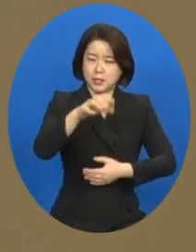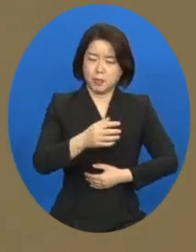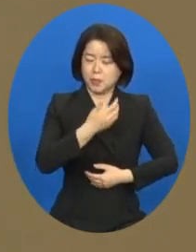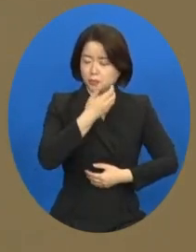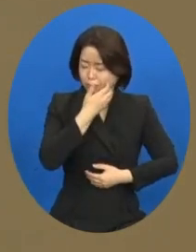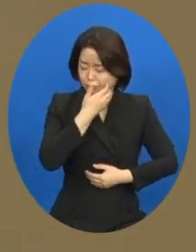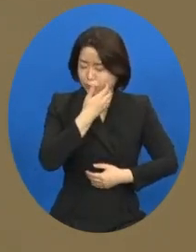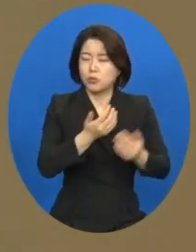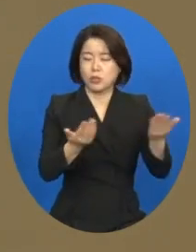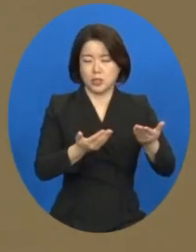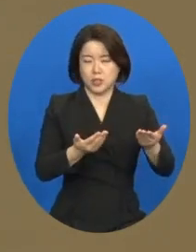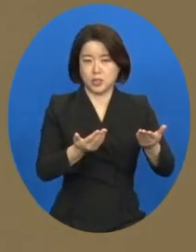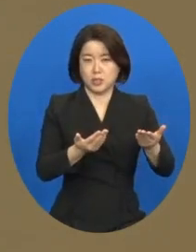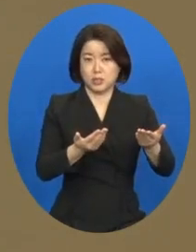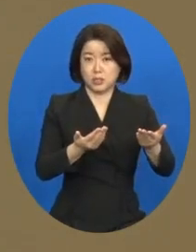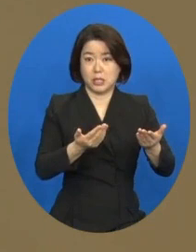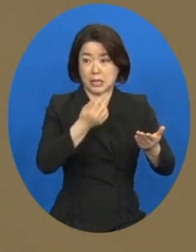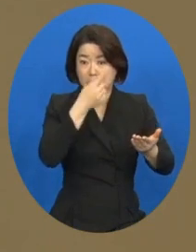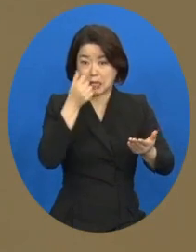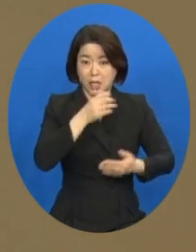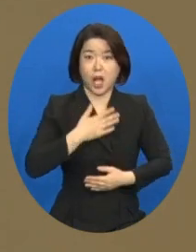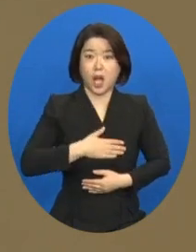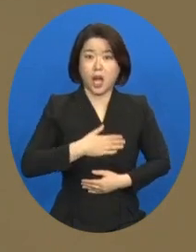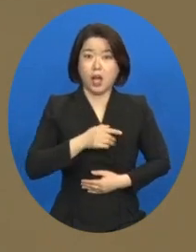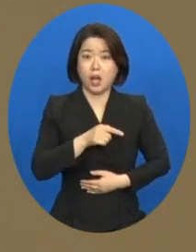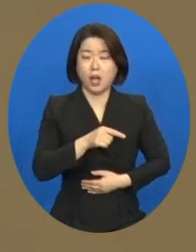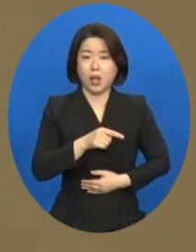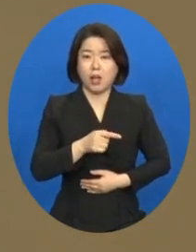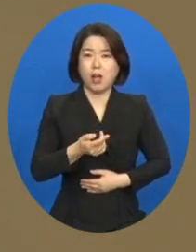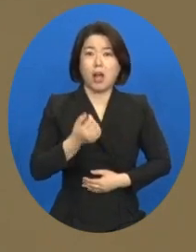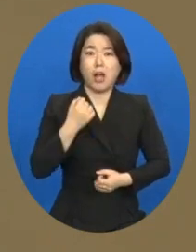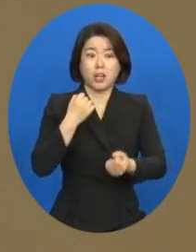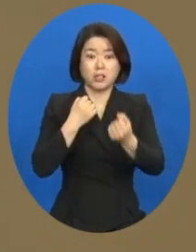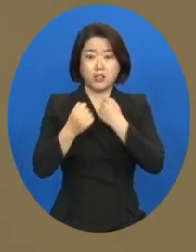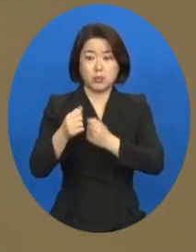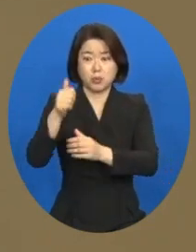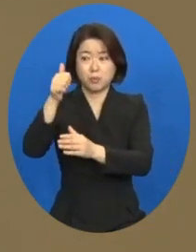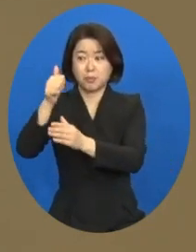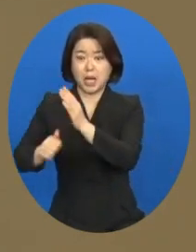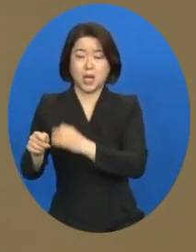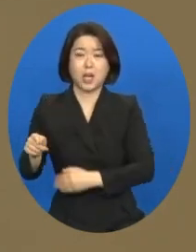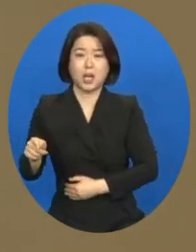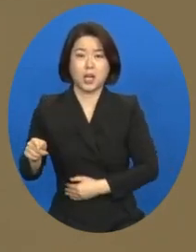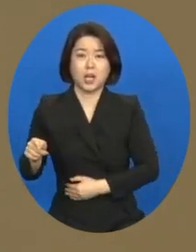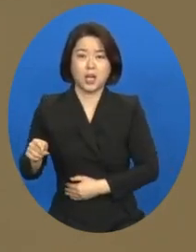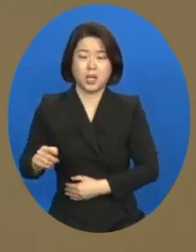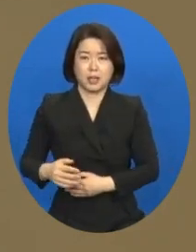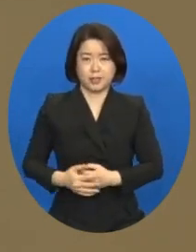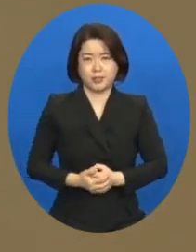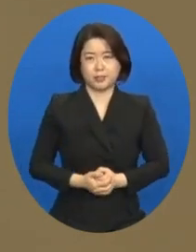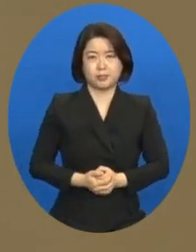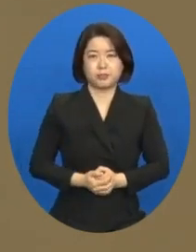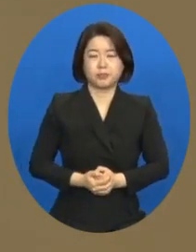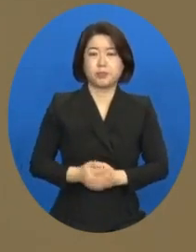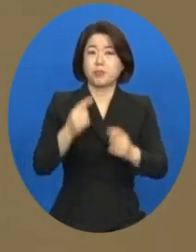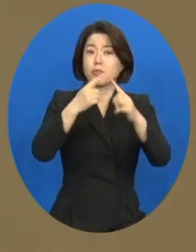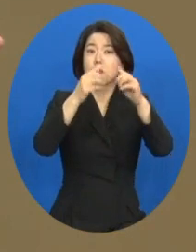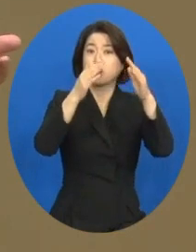일이야. 뻔연히 알아요. 그런데도 그런 죄를 짓고 살아요.